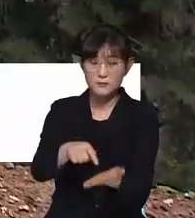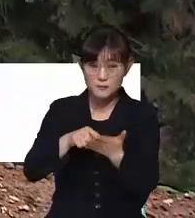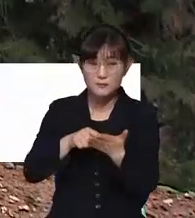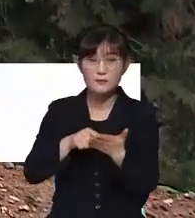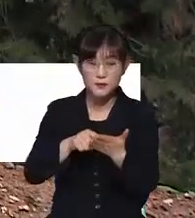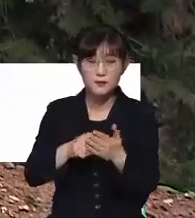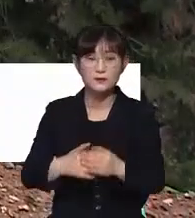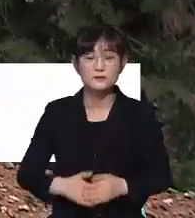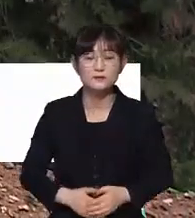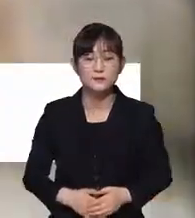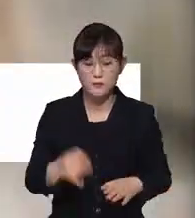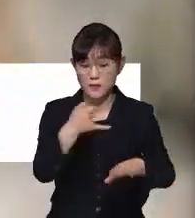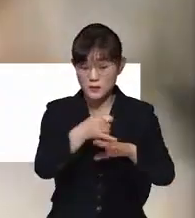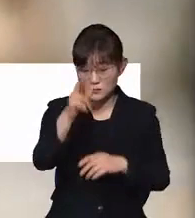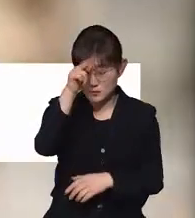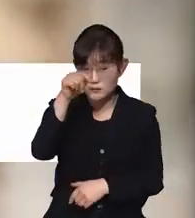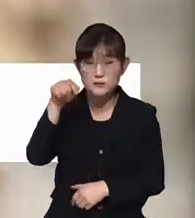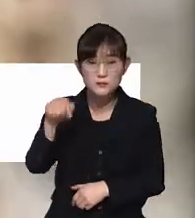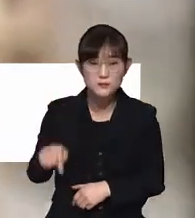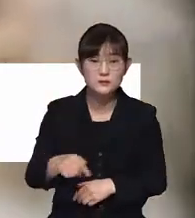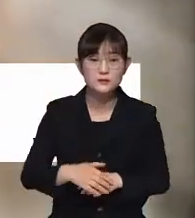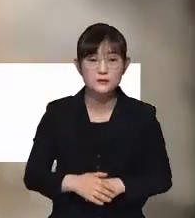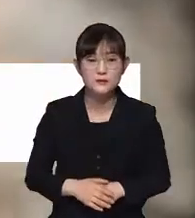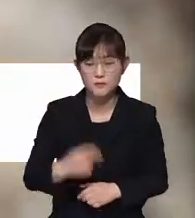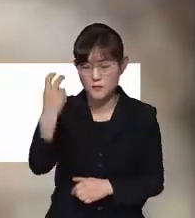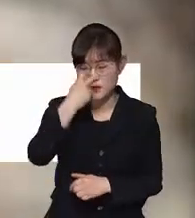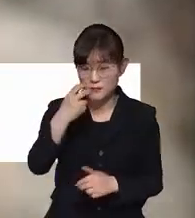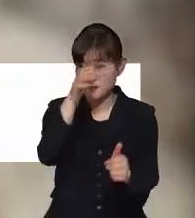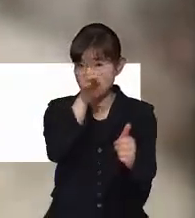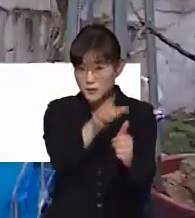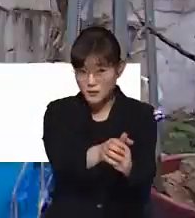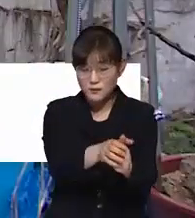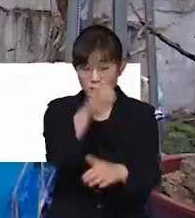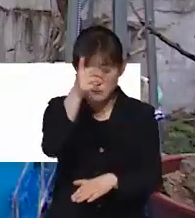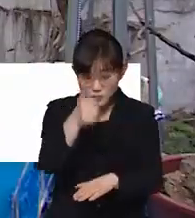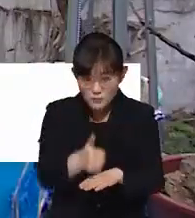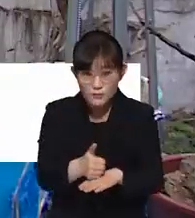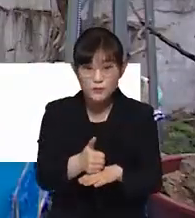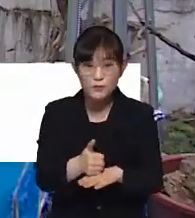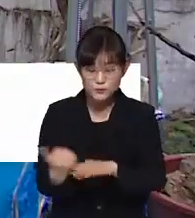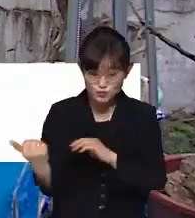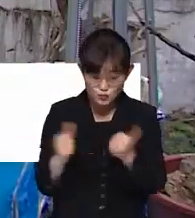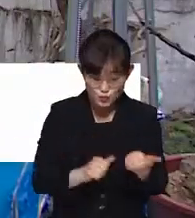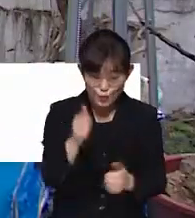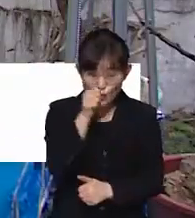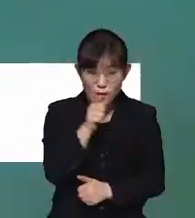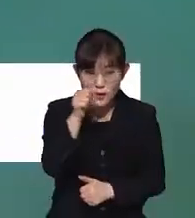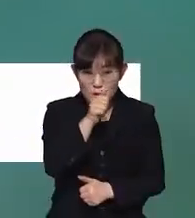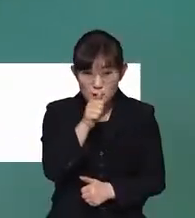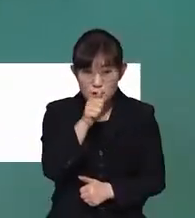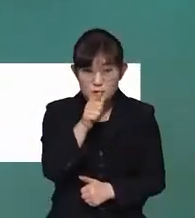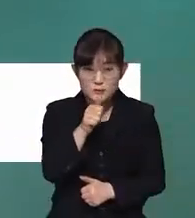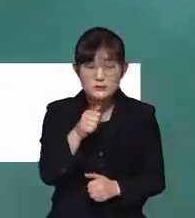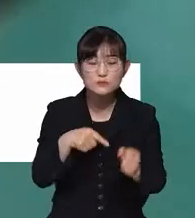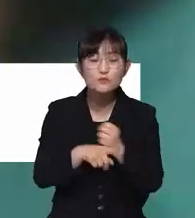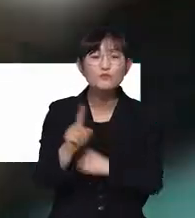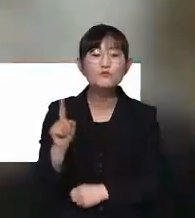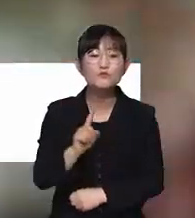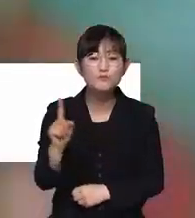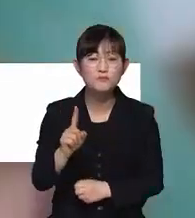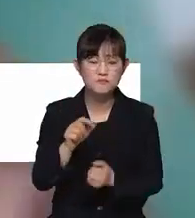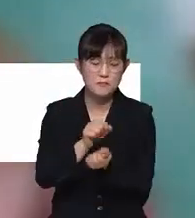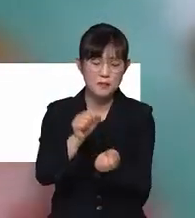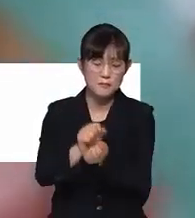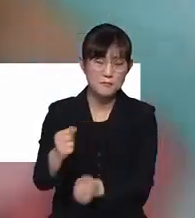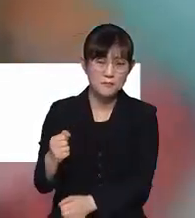드러났습니다 완도 경찰서는 농림축산 검역본부의 검사 결과 폐사한 길고양이 30여 마리의 사이는 전염성이